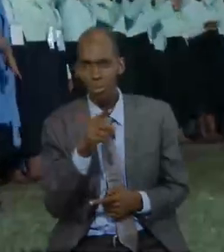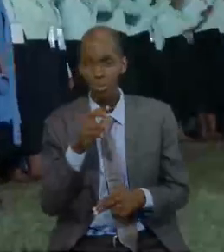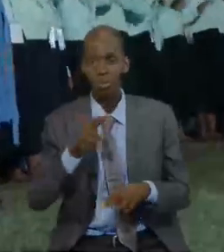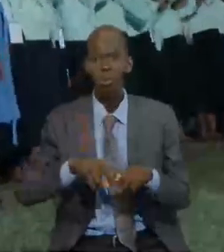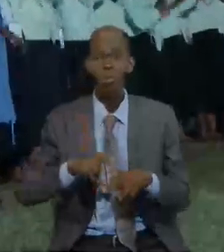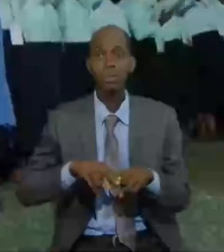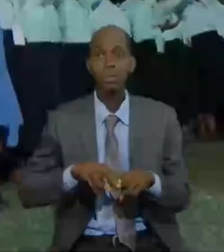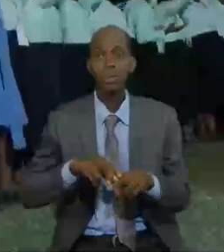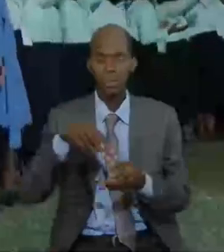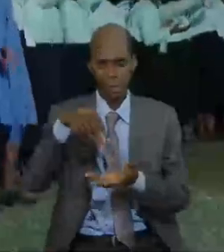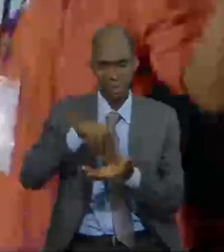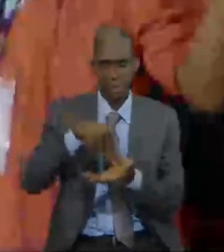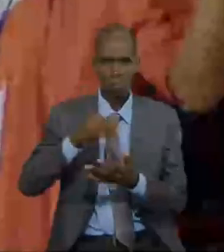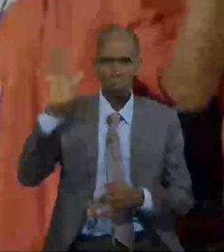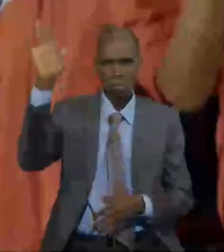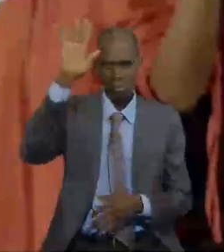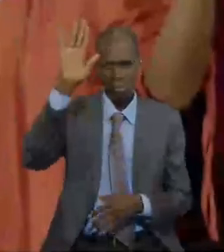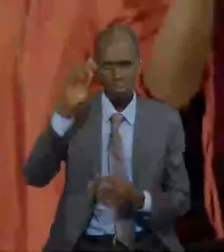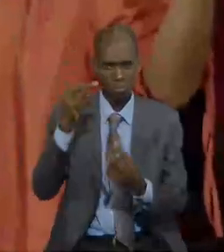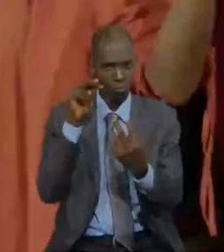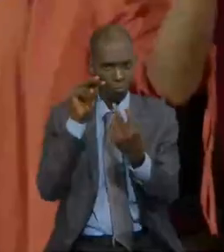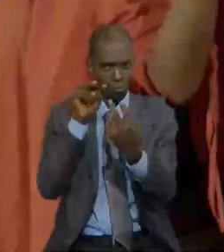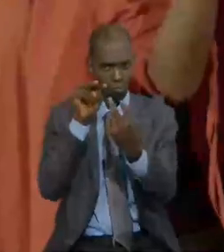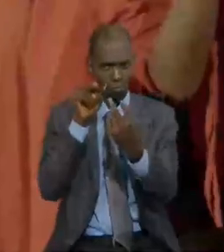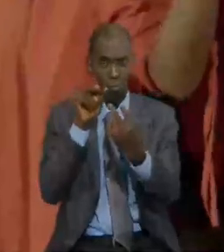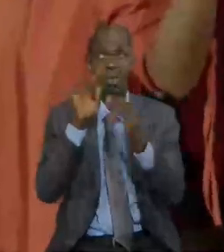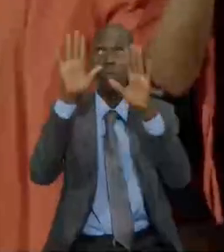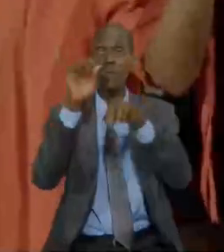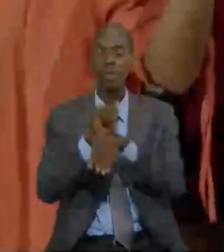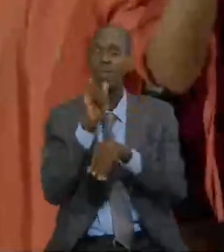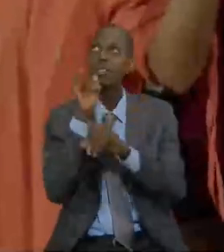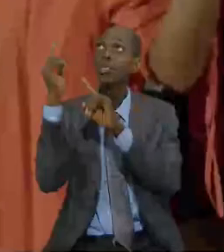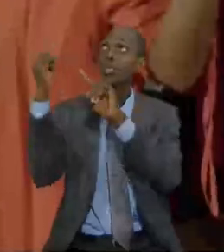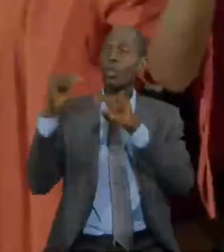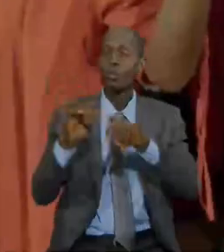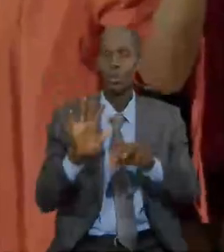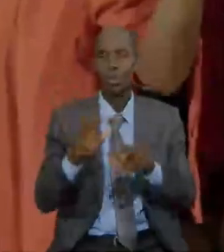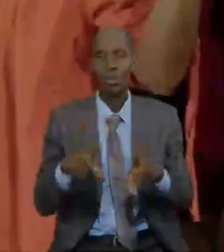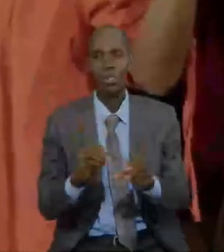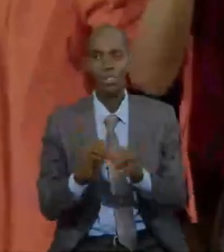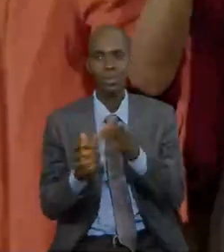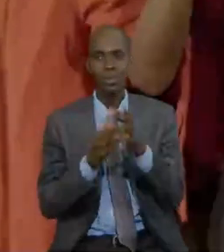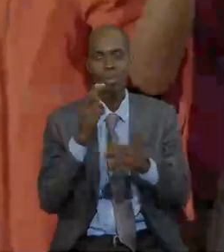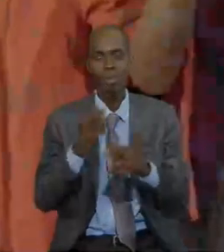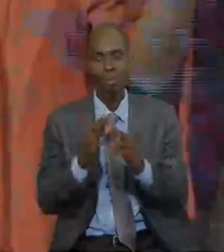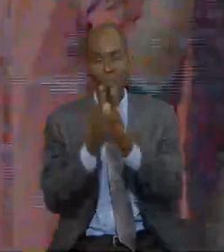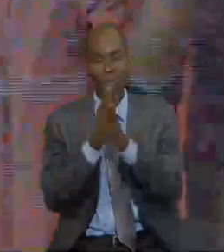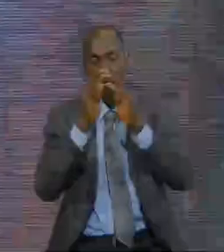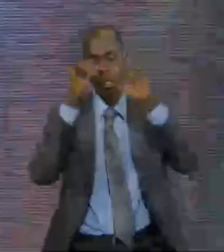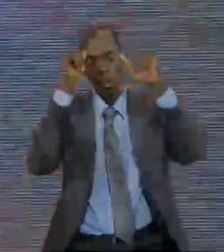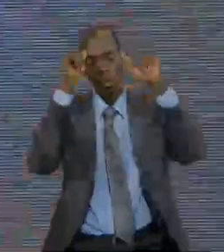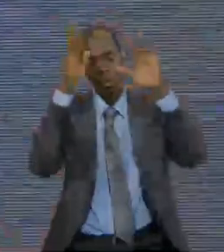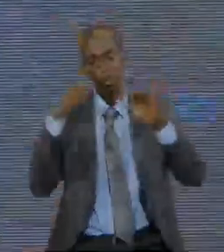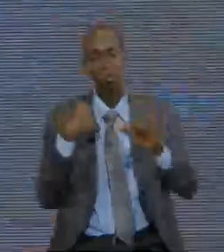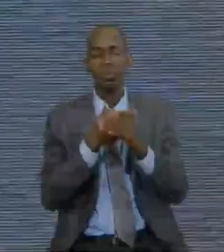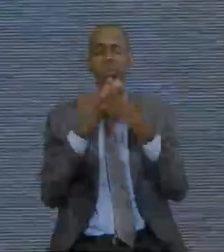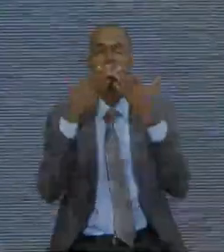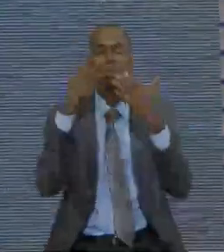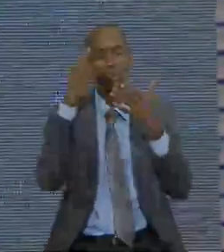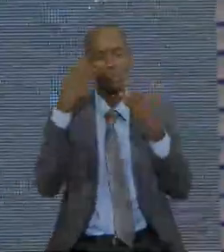que je te vois regarde moi tel que je te regarde le miracle vient pour toi